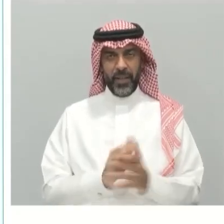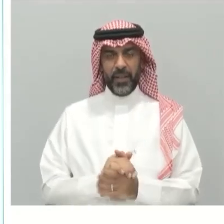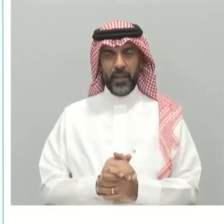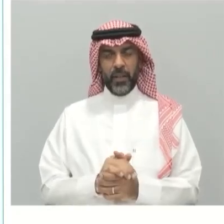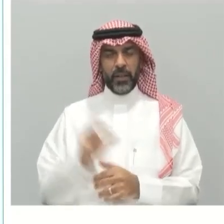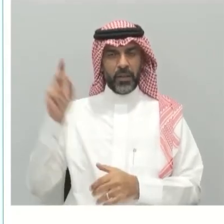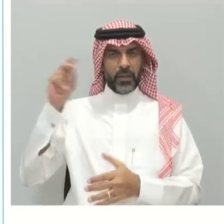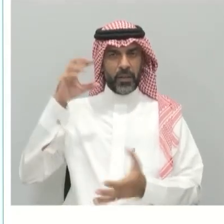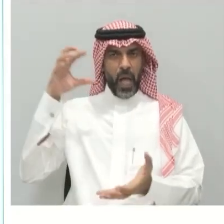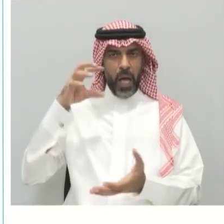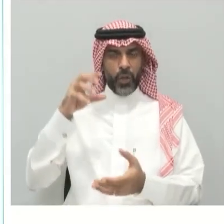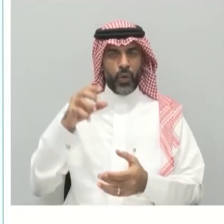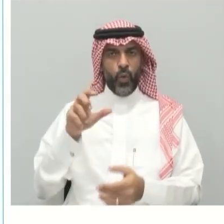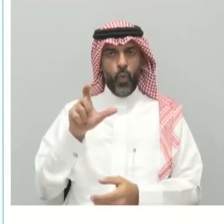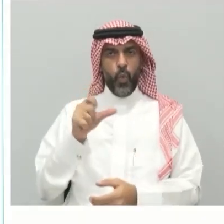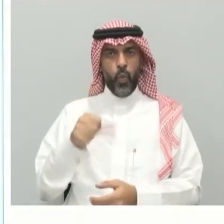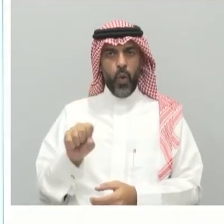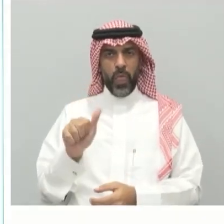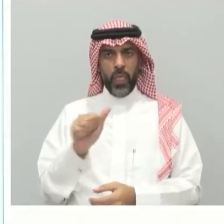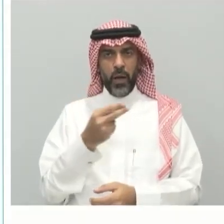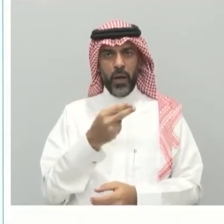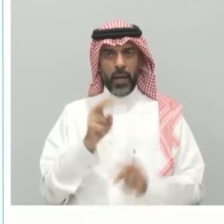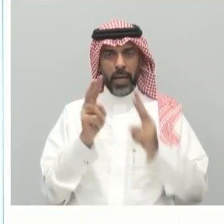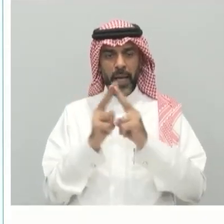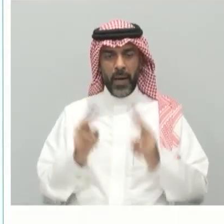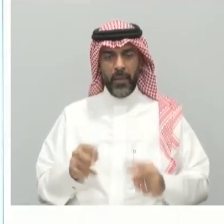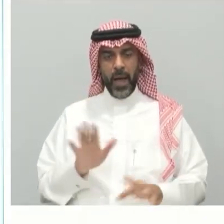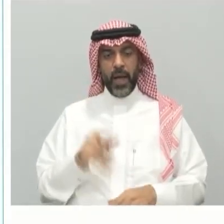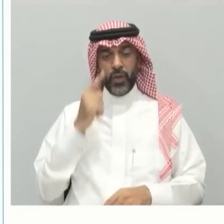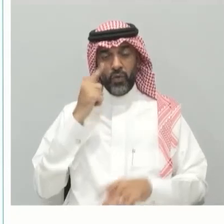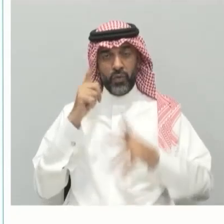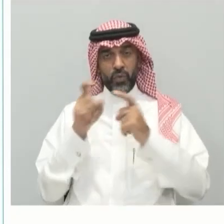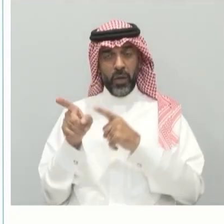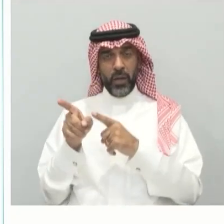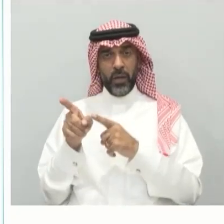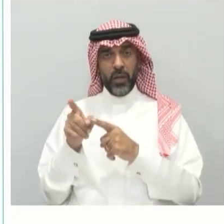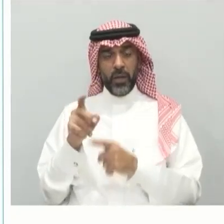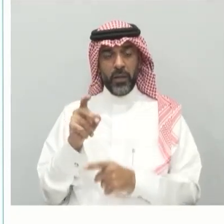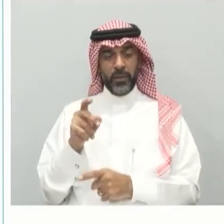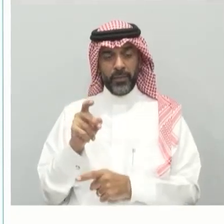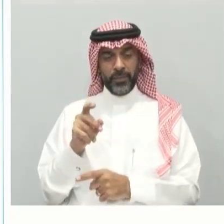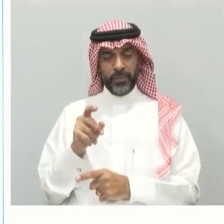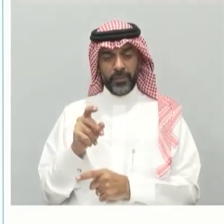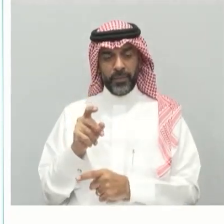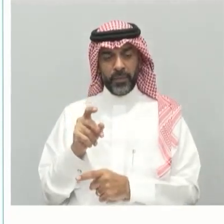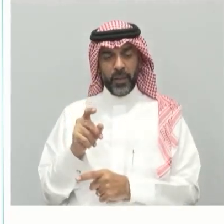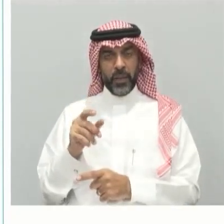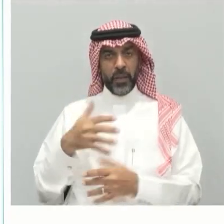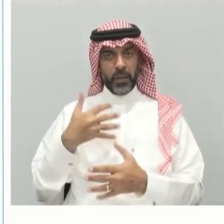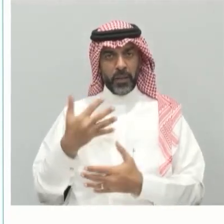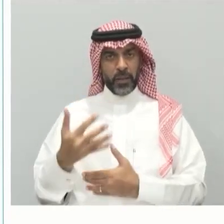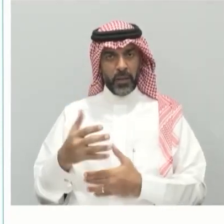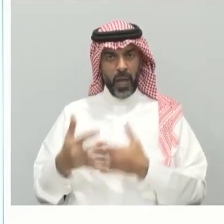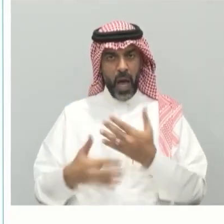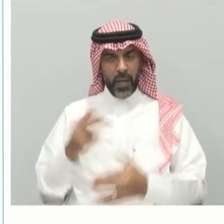طاقه الوضع الكهربائي لاحظ انه عندي هنا في هذه الصوره كذلك انه طاقه الوضع عندي هنا في ازدياد بين الطاقه الحركيه عفوا هنا في